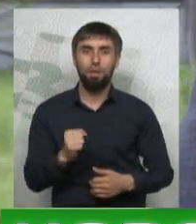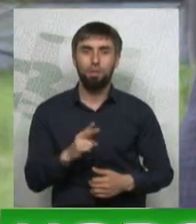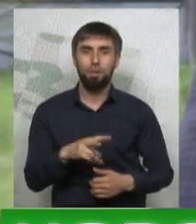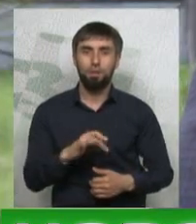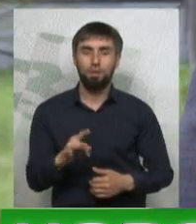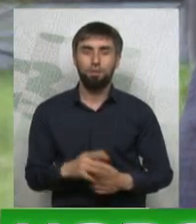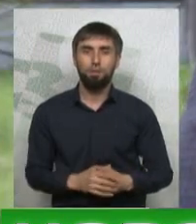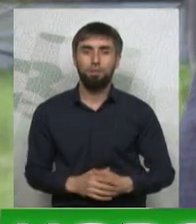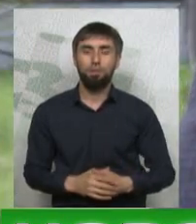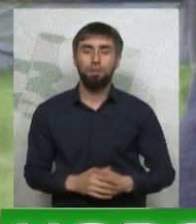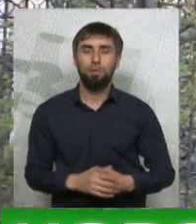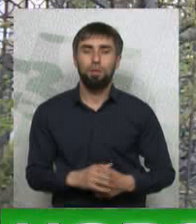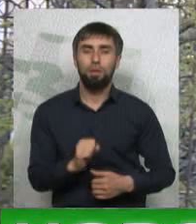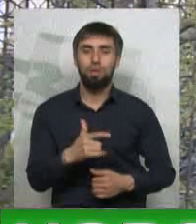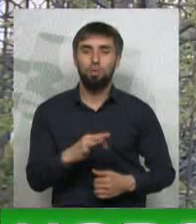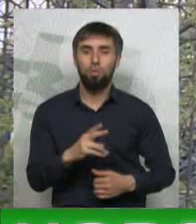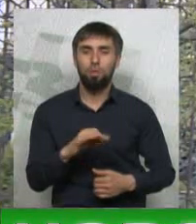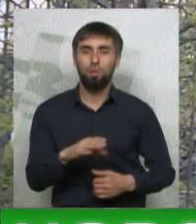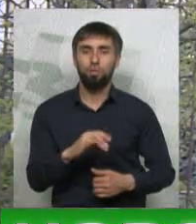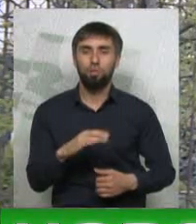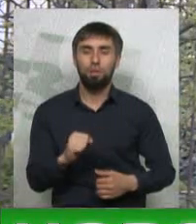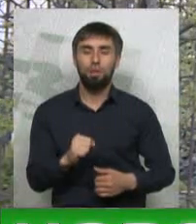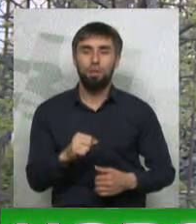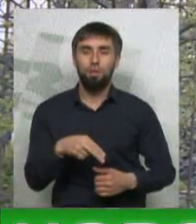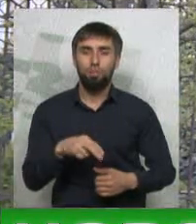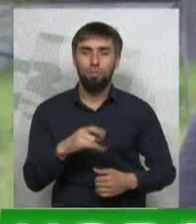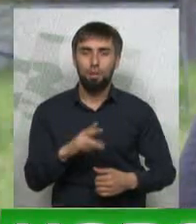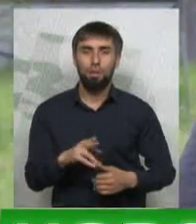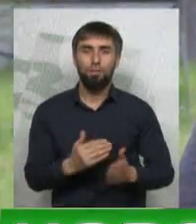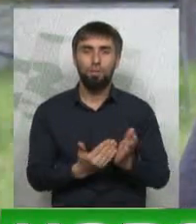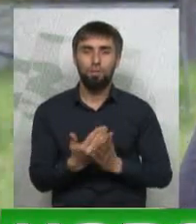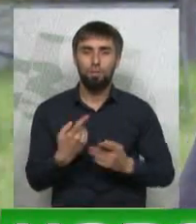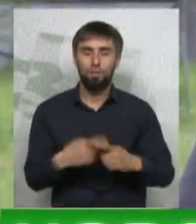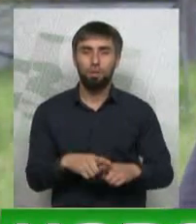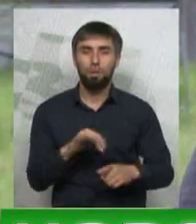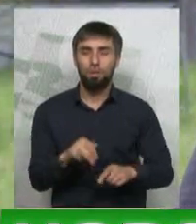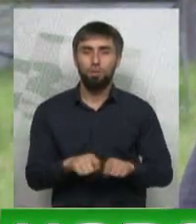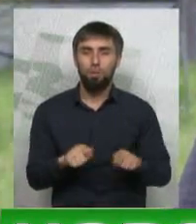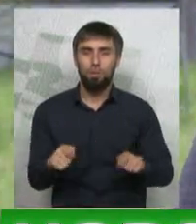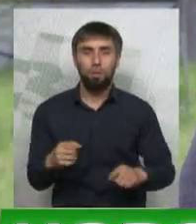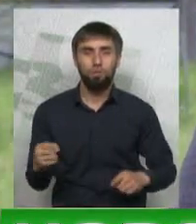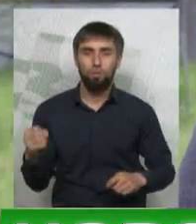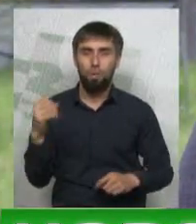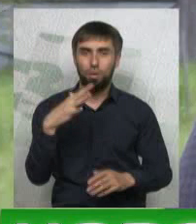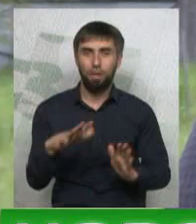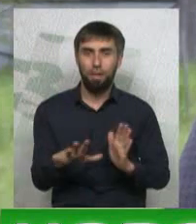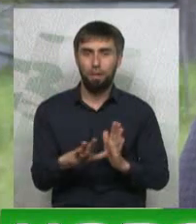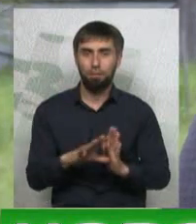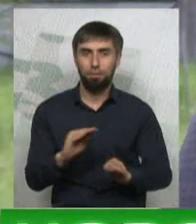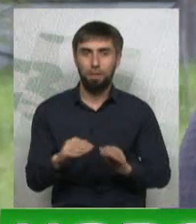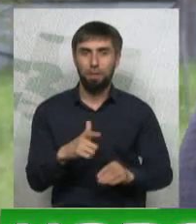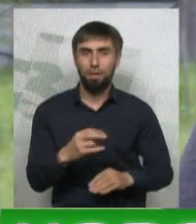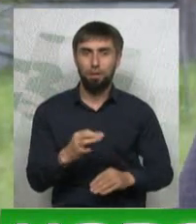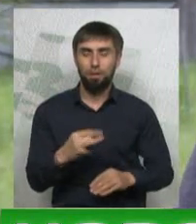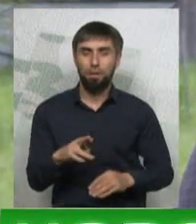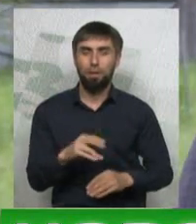кластер, агрокомбинат Сунжа, парк высоких технологий и создание генерации солнечной энергетики